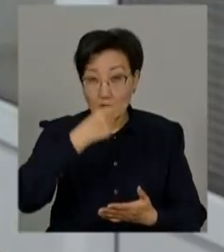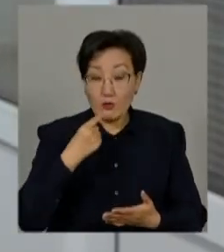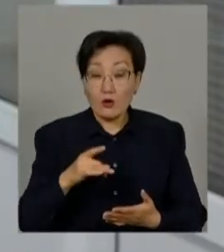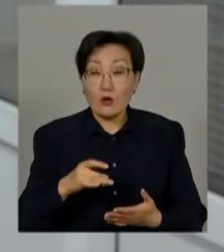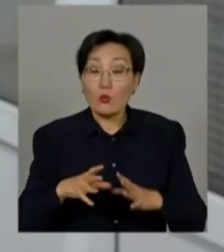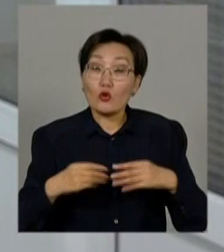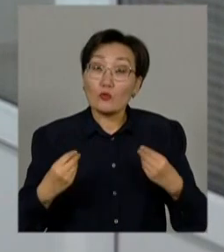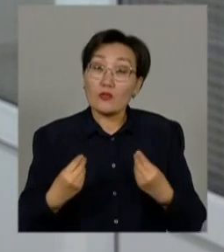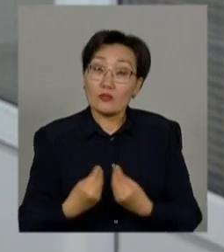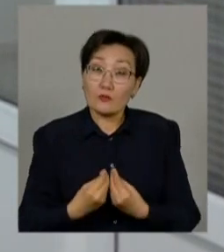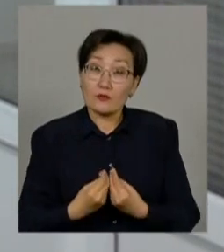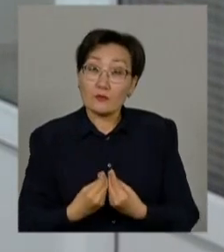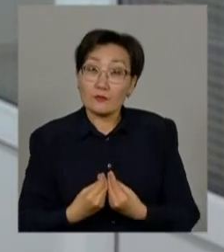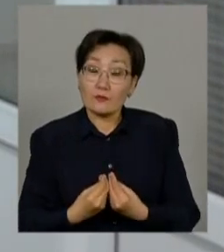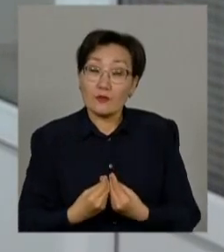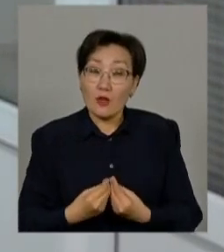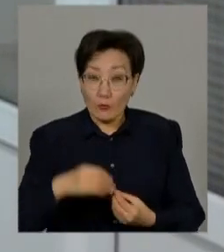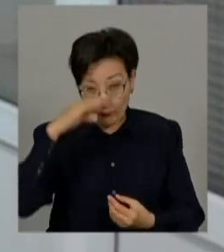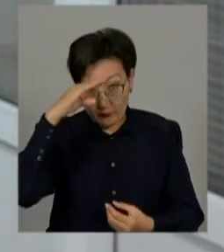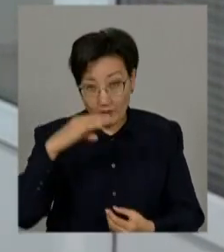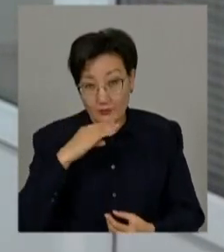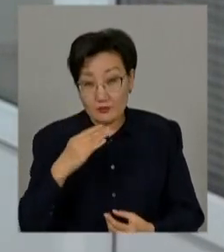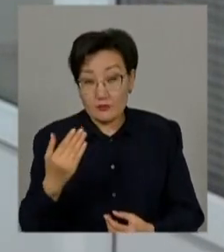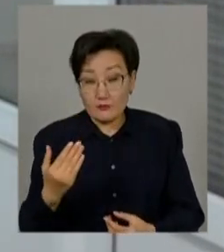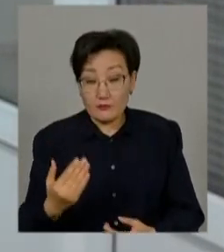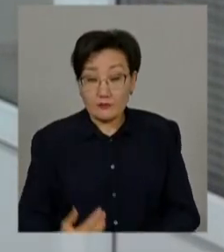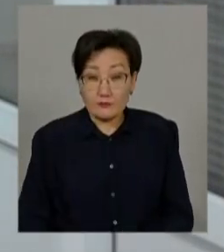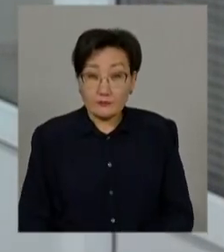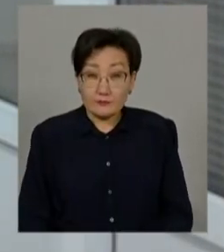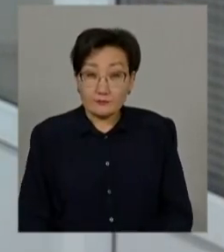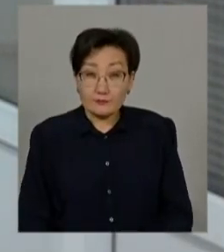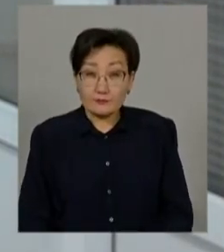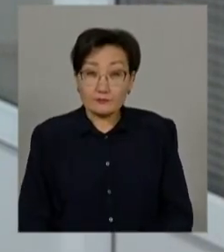отбасының жаңағы бір отбасының жаңағы отағасы ғой енді.